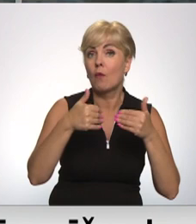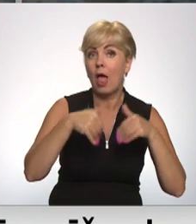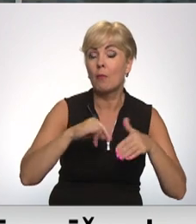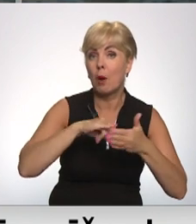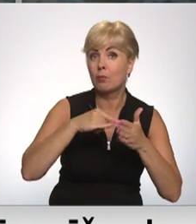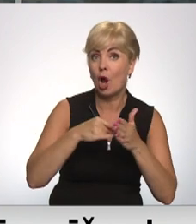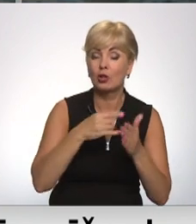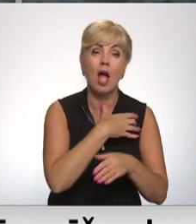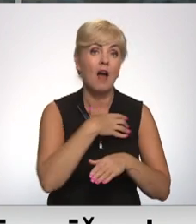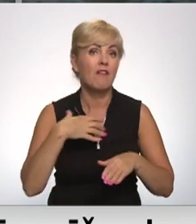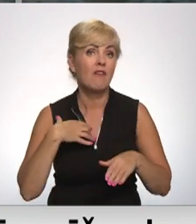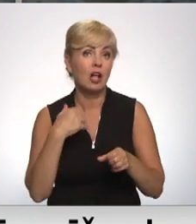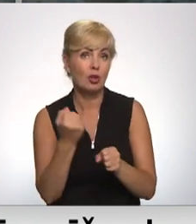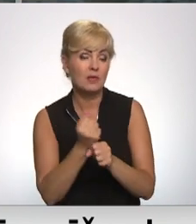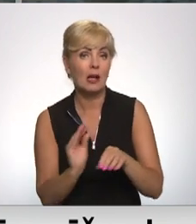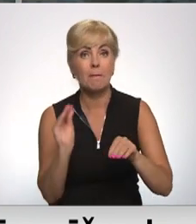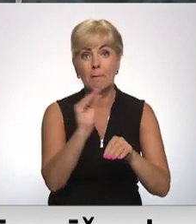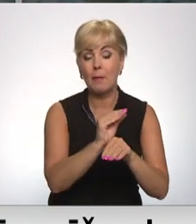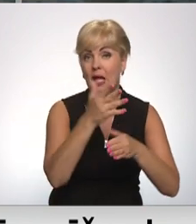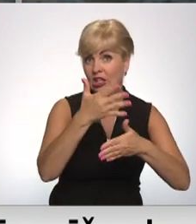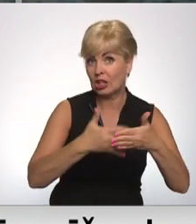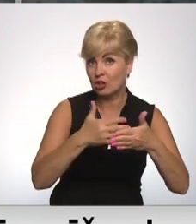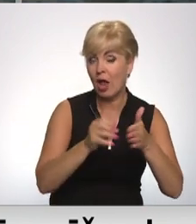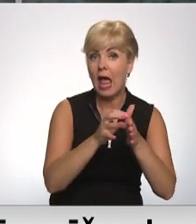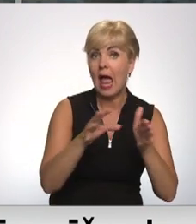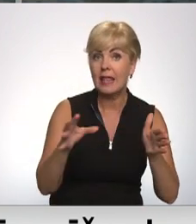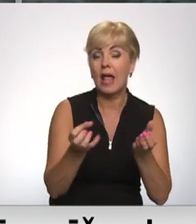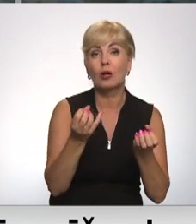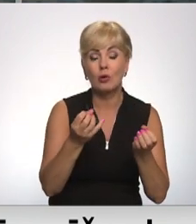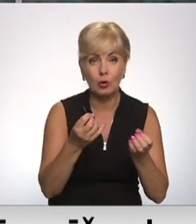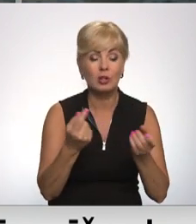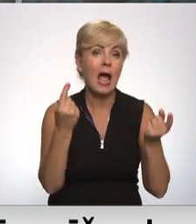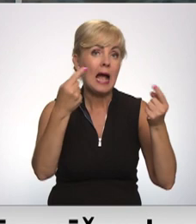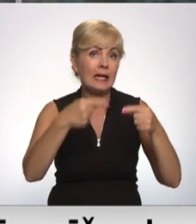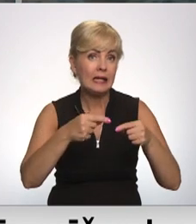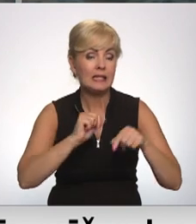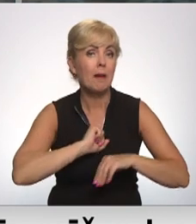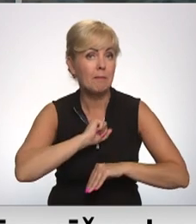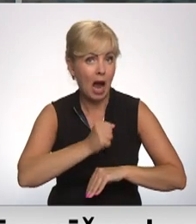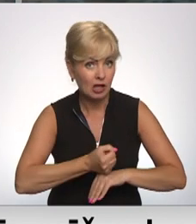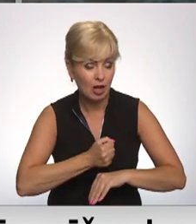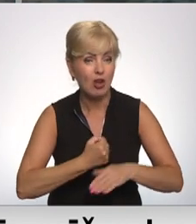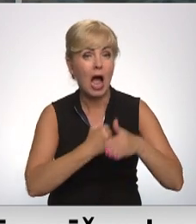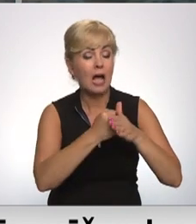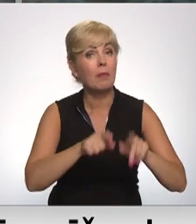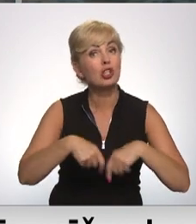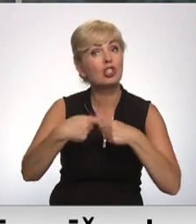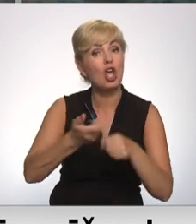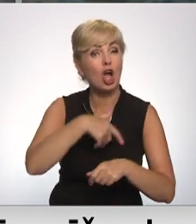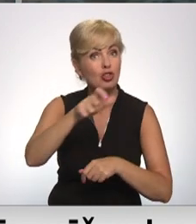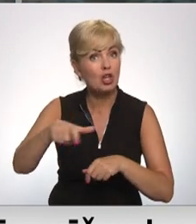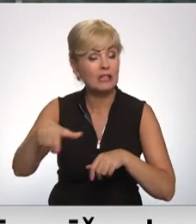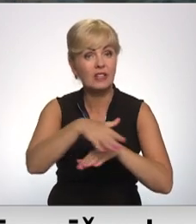projekts valdībai izstrādāt papildu risinājumus energokrīzes pārvarēšanai un atbalsta sniegšanai iedzīvotājiem.